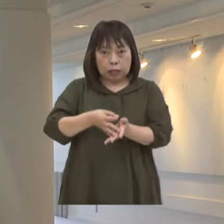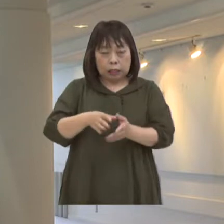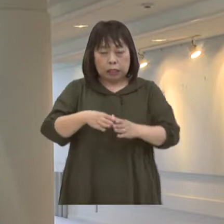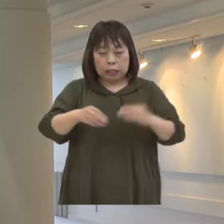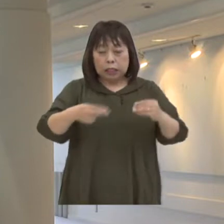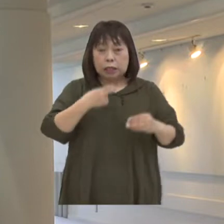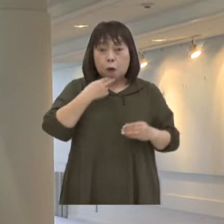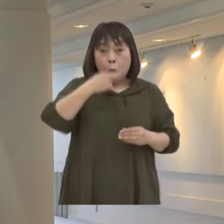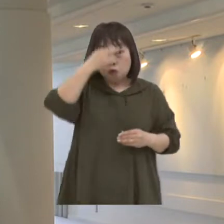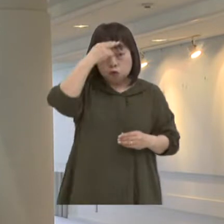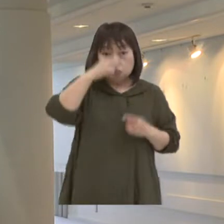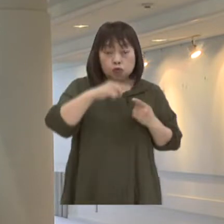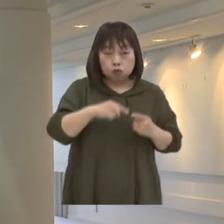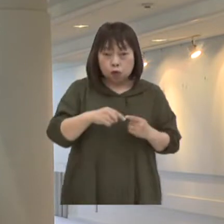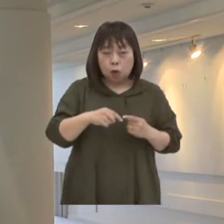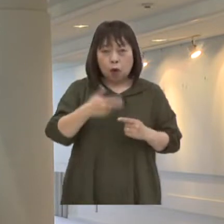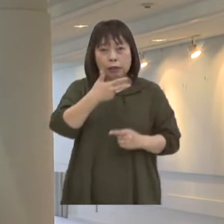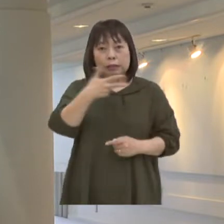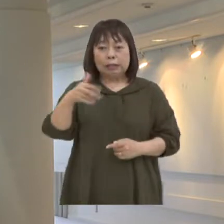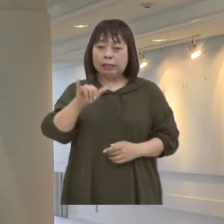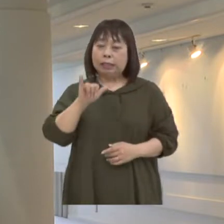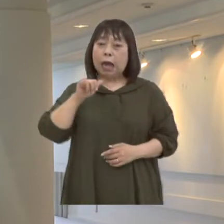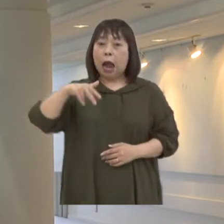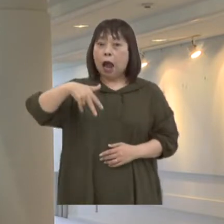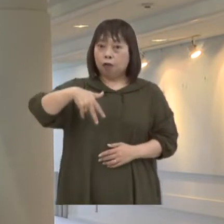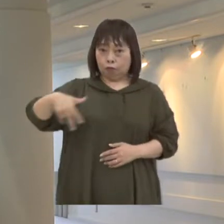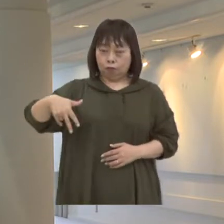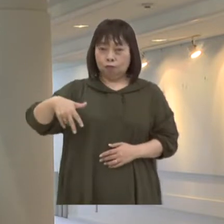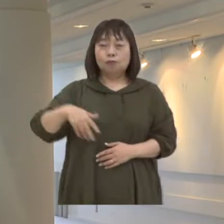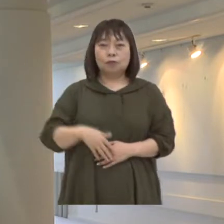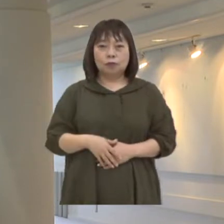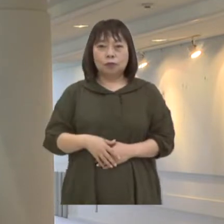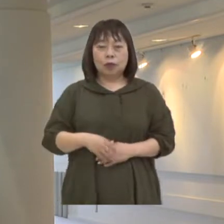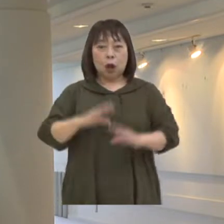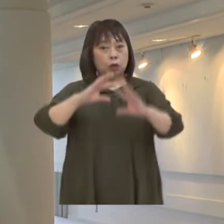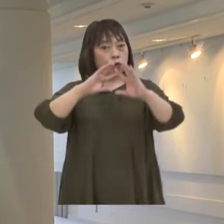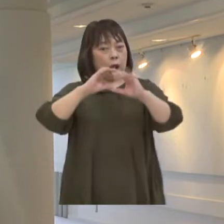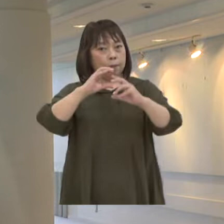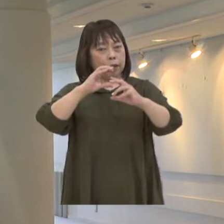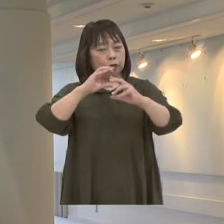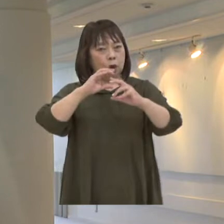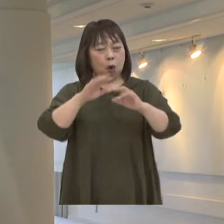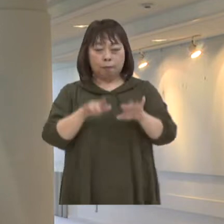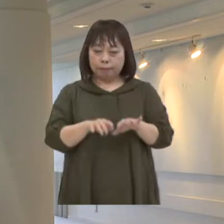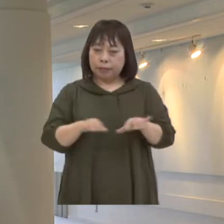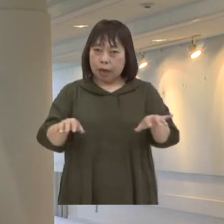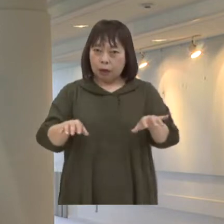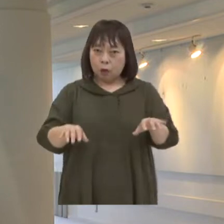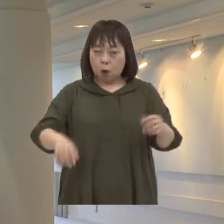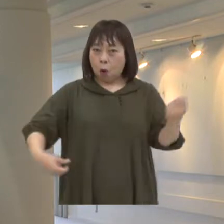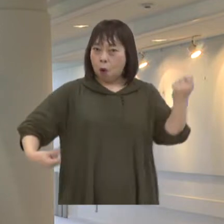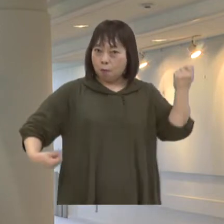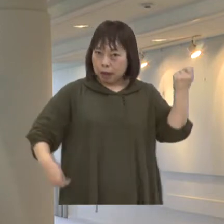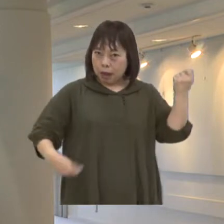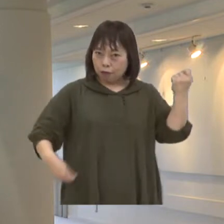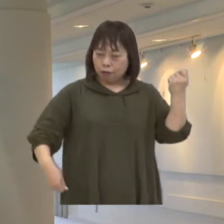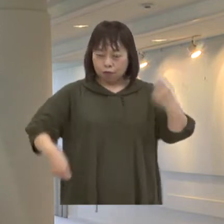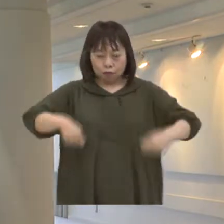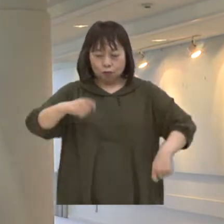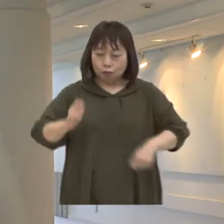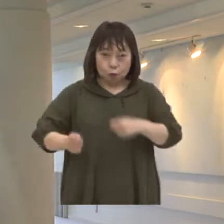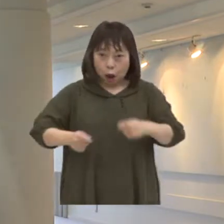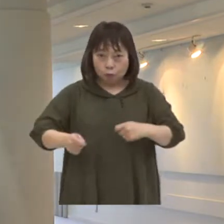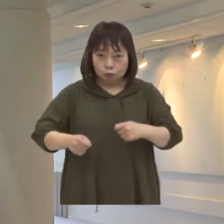ズ in 高町です。トランペット、ピアノ、ベース、ドラムによるジャズバン